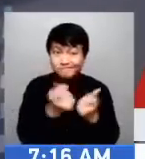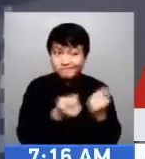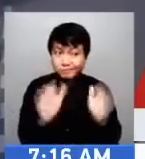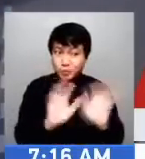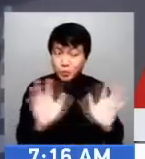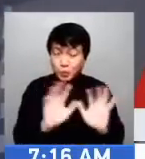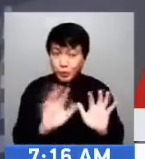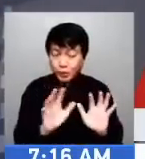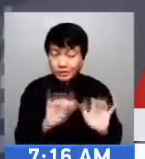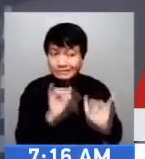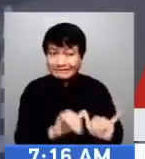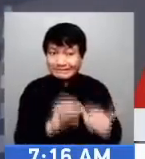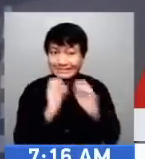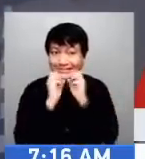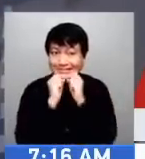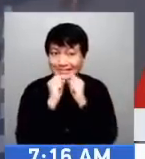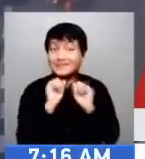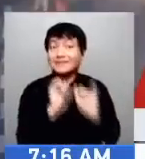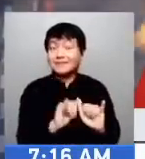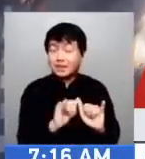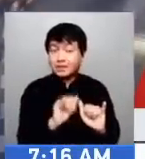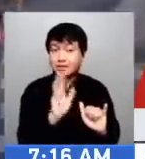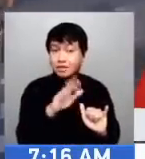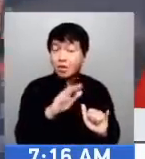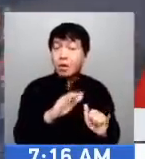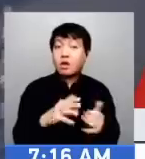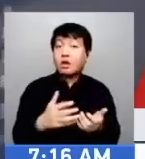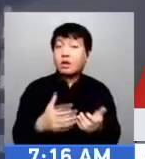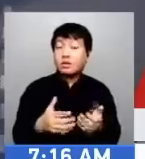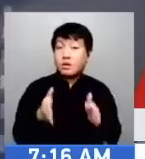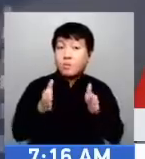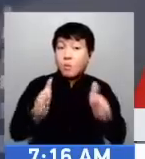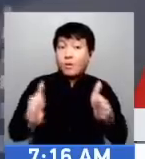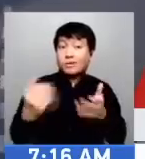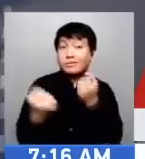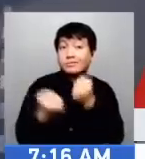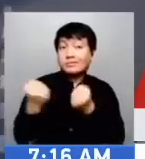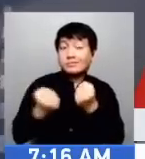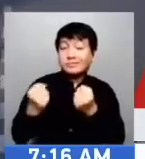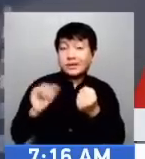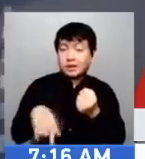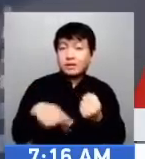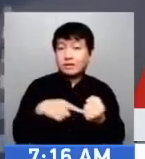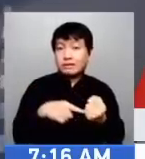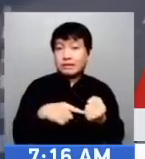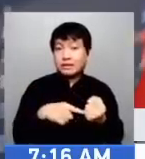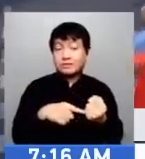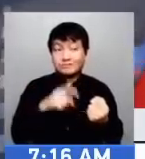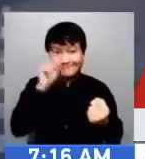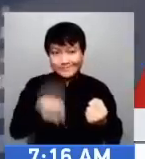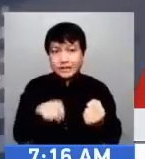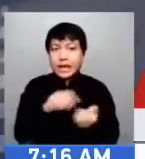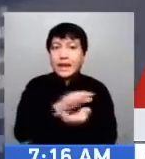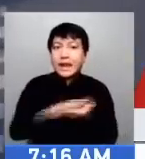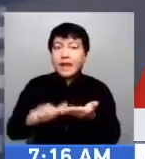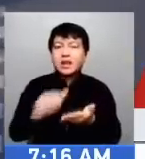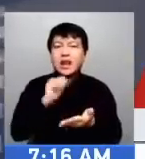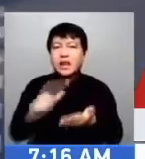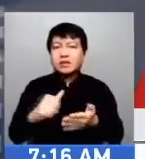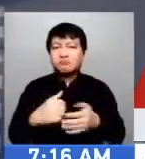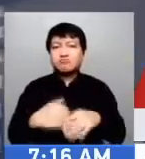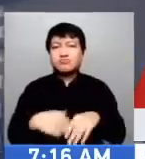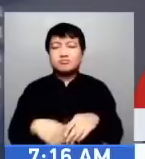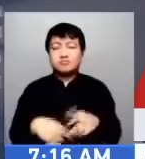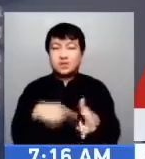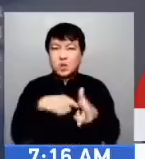talagang lahat naman po ng papasada sa mga kalsada ay yung hindi naman po kakarag-karag po. Ano? Tama po ba? Opo, yun naman po ang